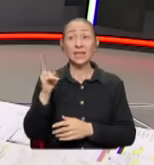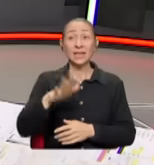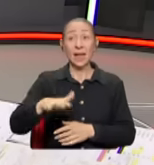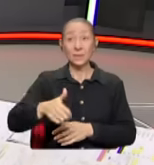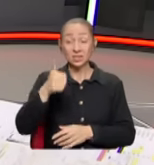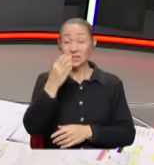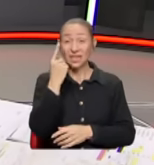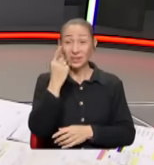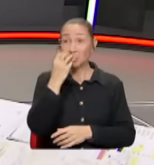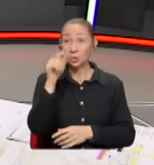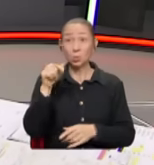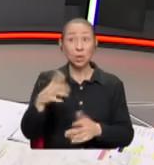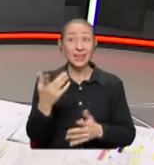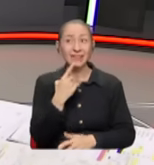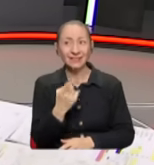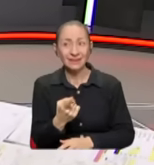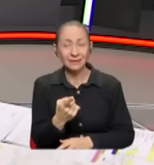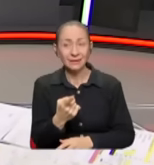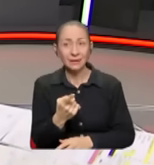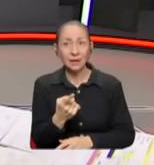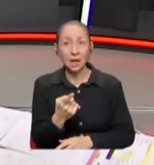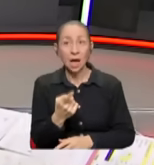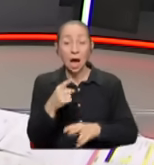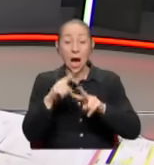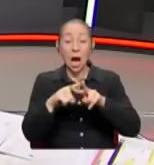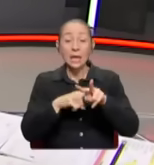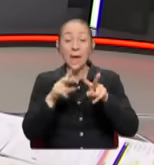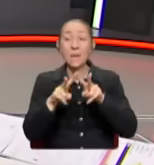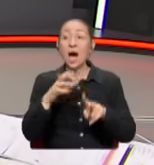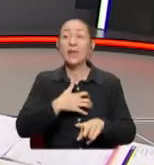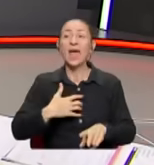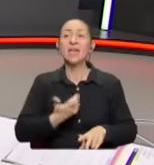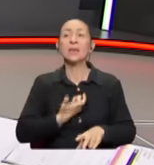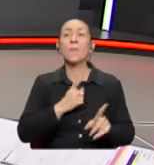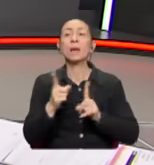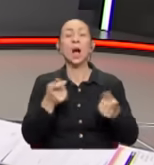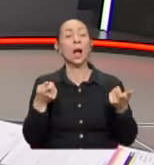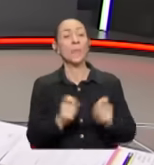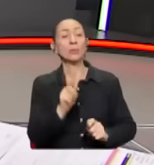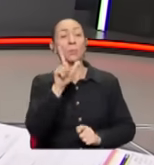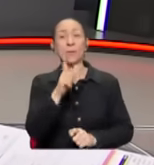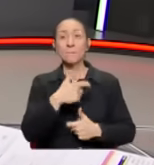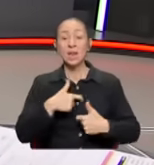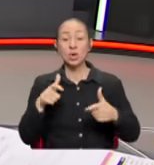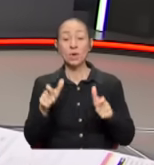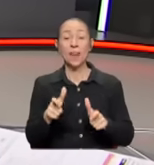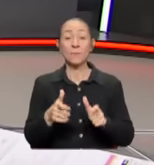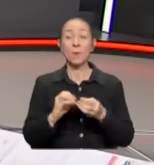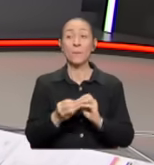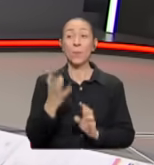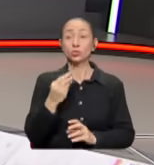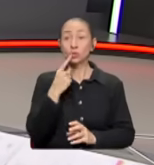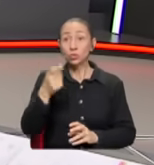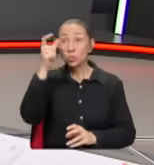Genel Başkanı Devlet Bahçeli bugün ne dedi? AYM kapatılmalı dedi mesela. Bunun bir milli güvenlik meselesi olduğunu